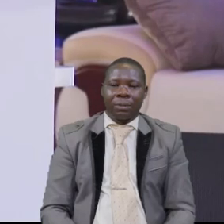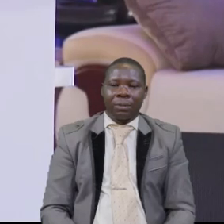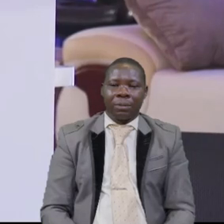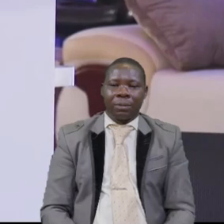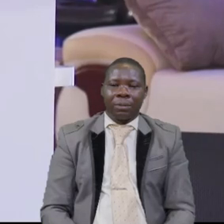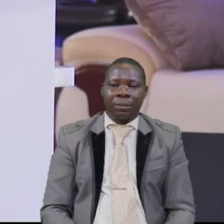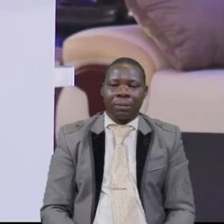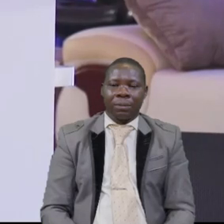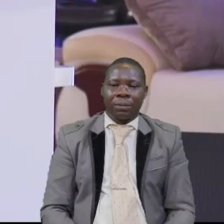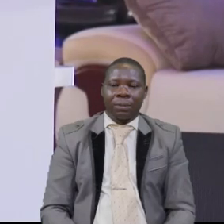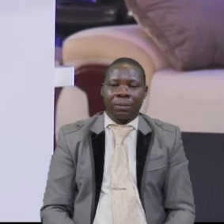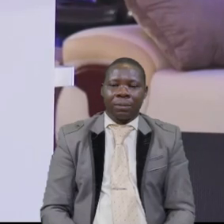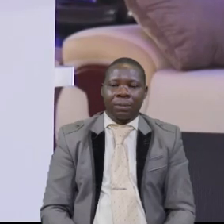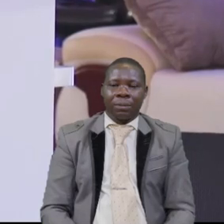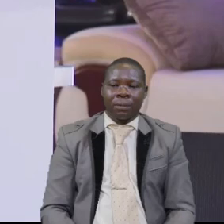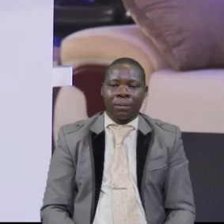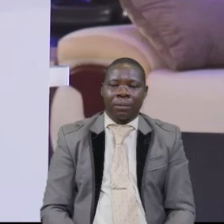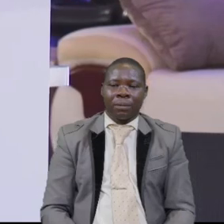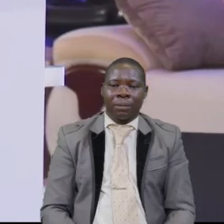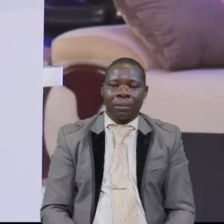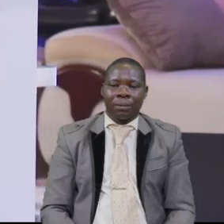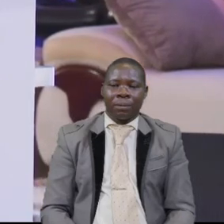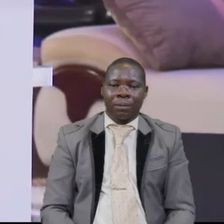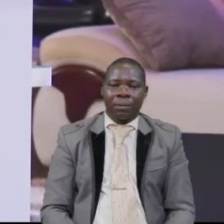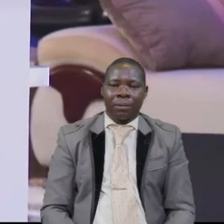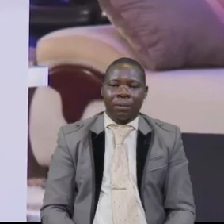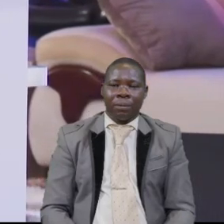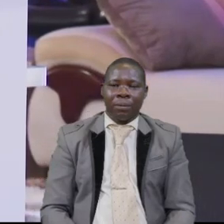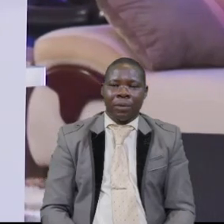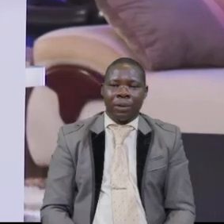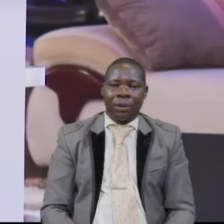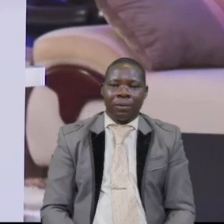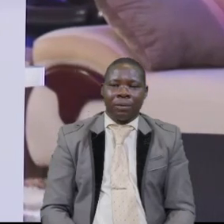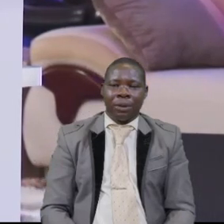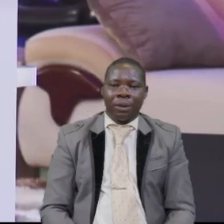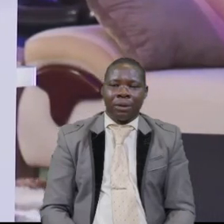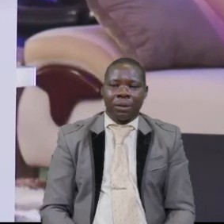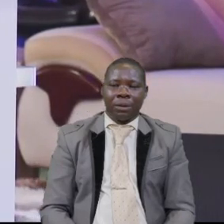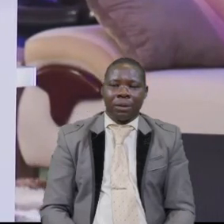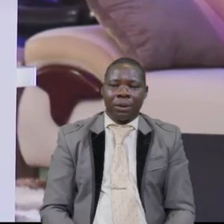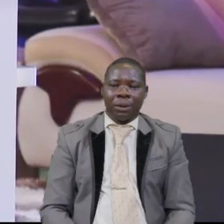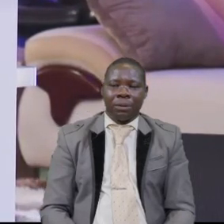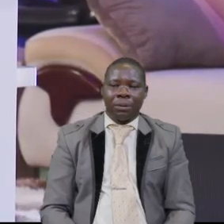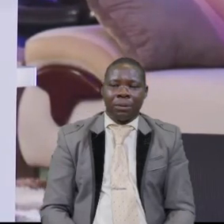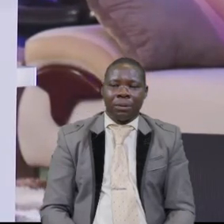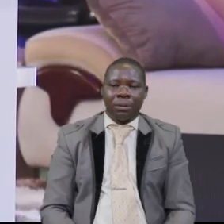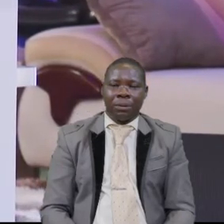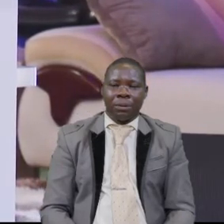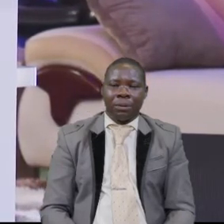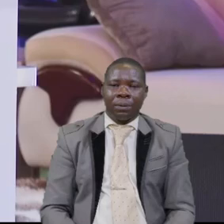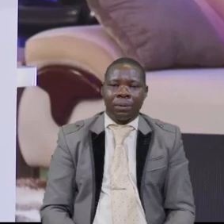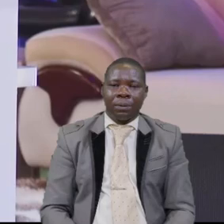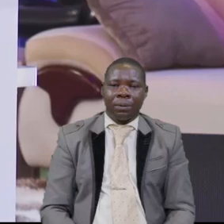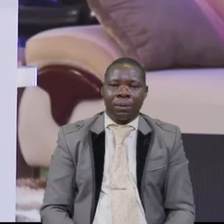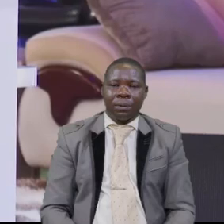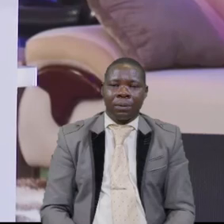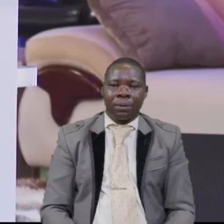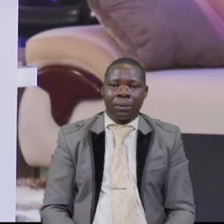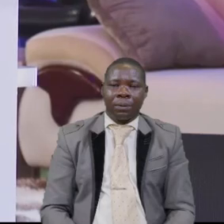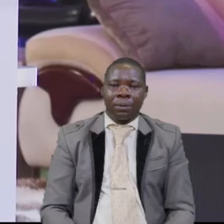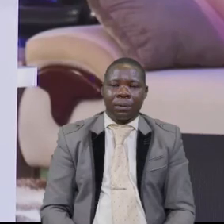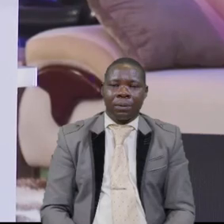la forme. Et c'est ce que le Seigneur fera pour nous. Comme nous venons devant le Seigneur, comme Daniel, et